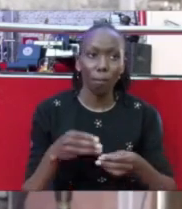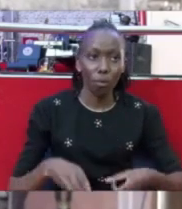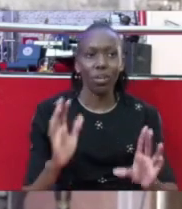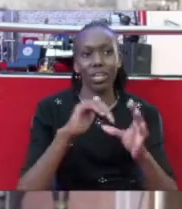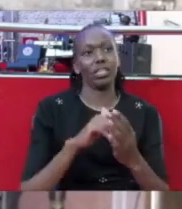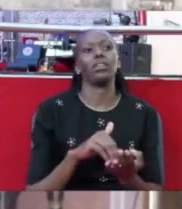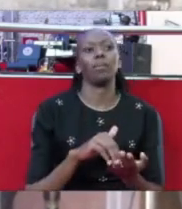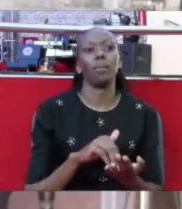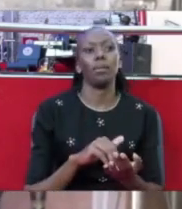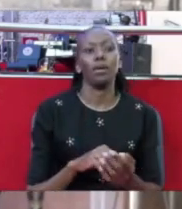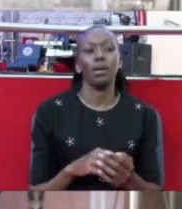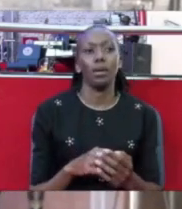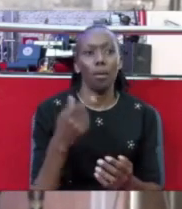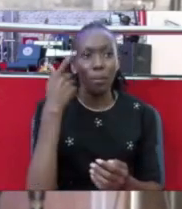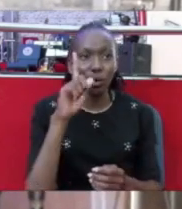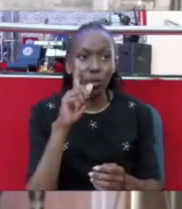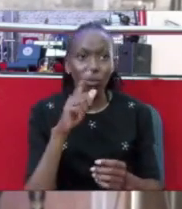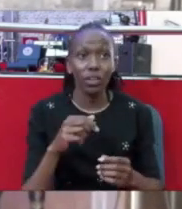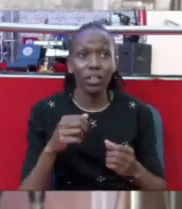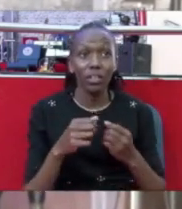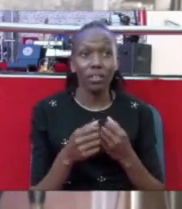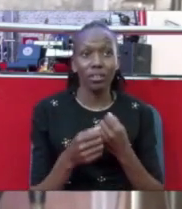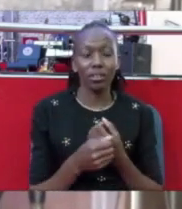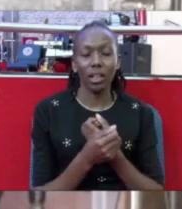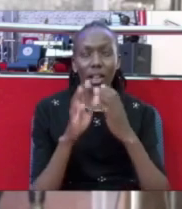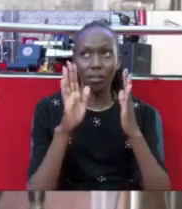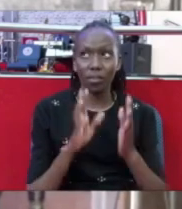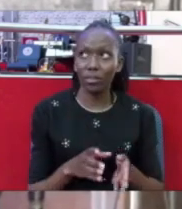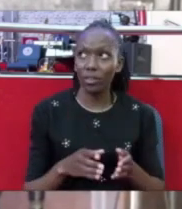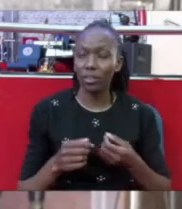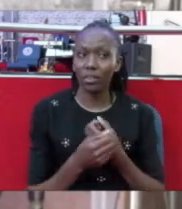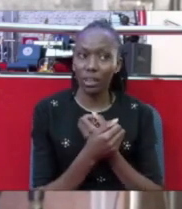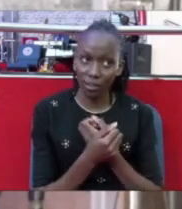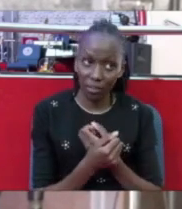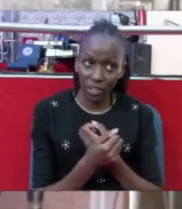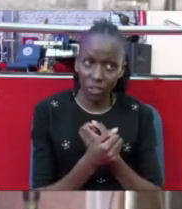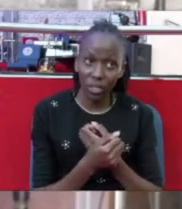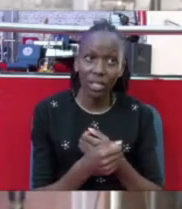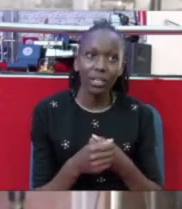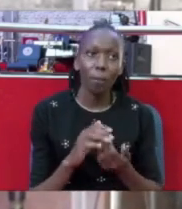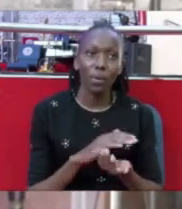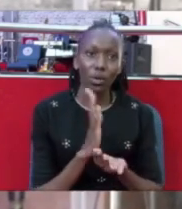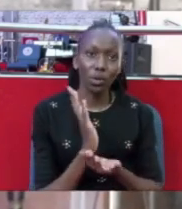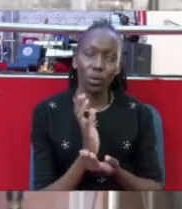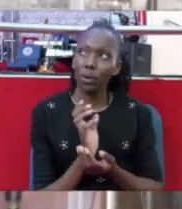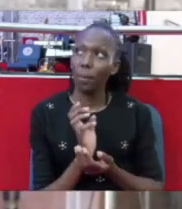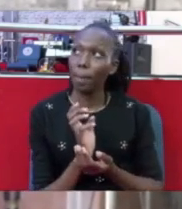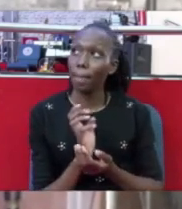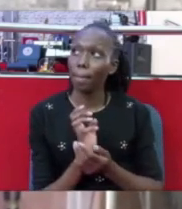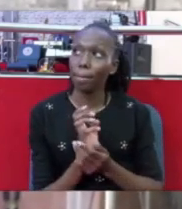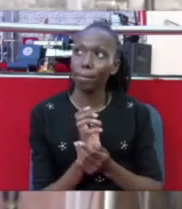is the entry point. Kwa sababu wokovu ndiyo mahala pa kuingilia. There are people that are just hanging by the door. Kuna watu